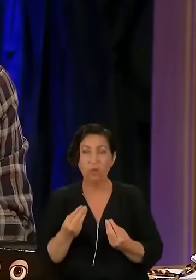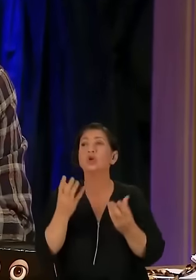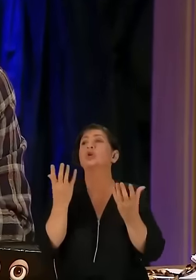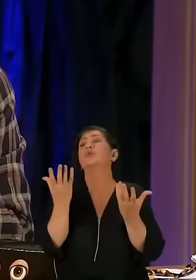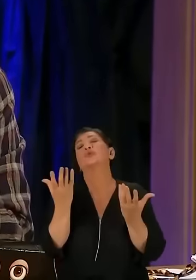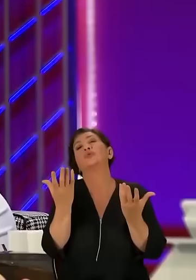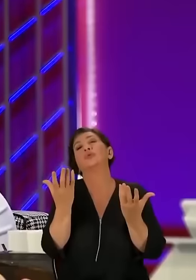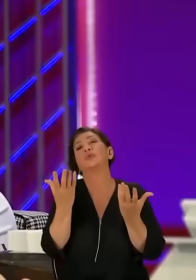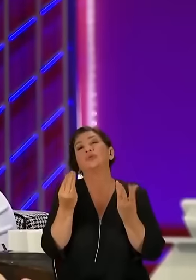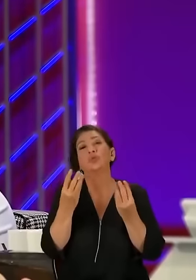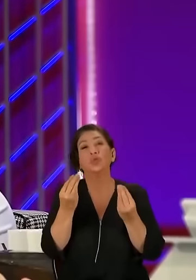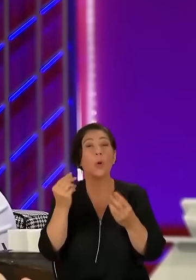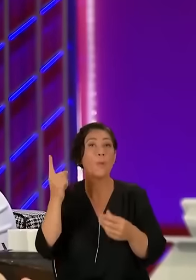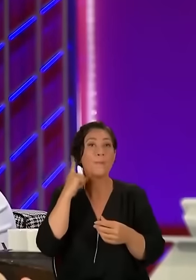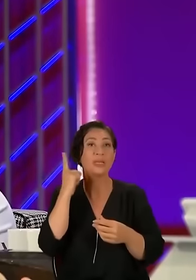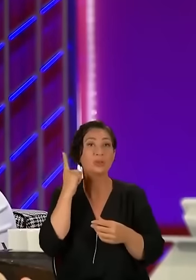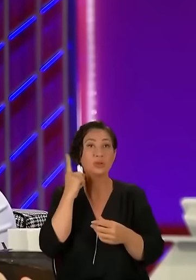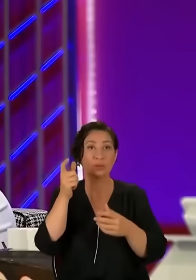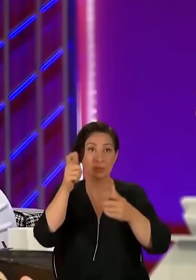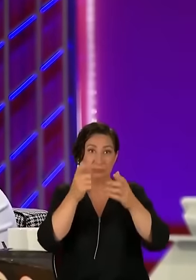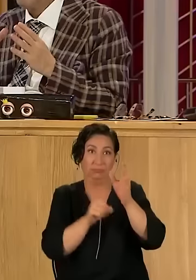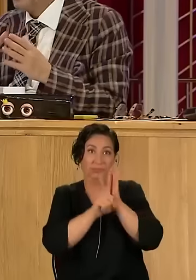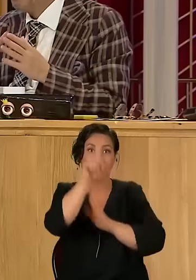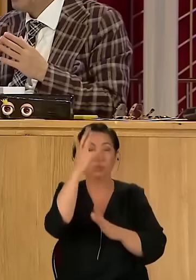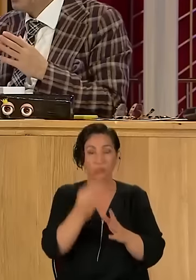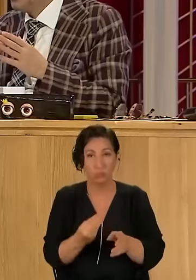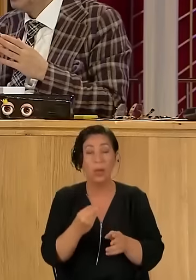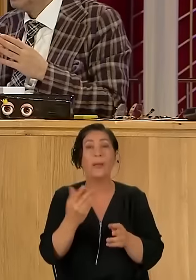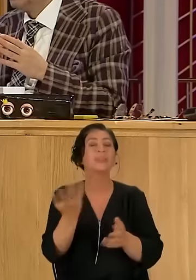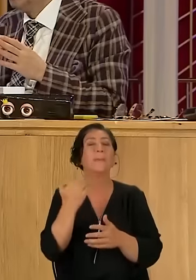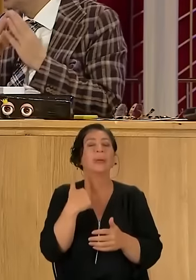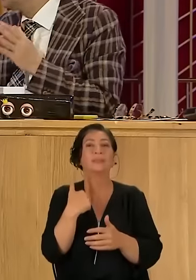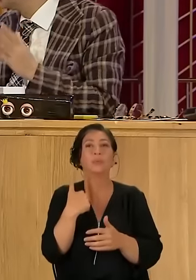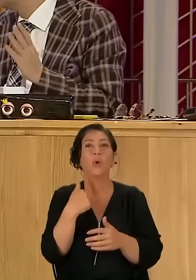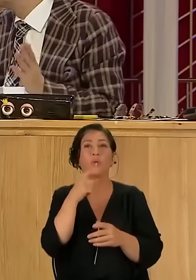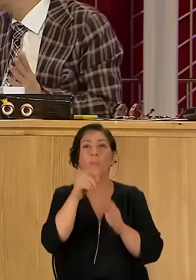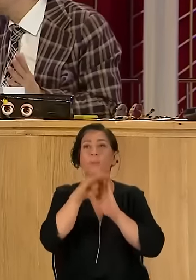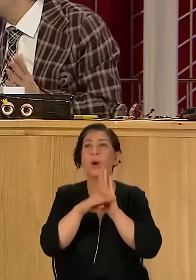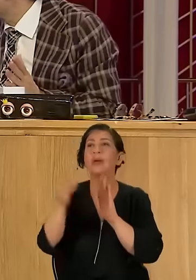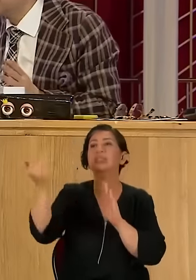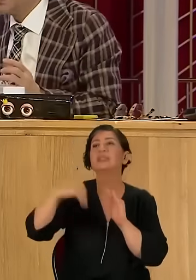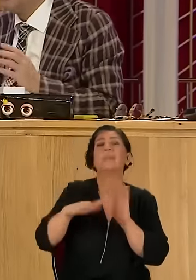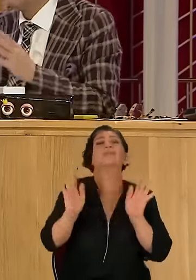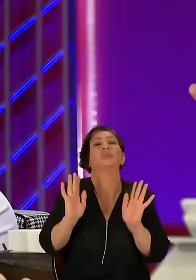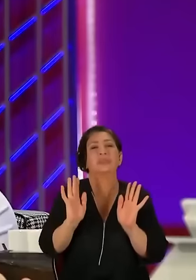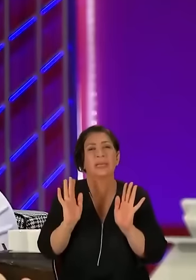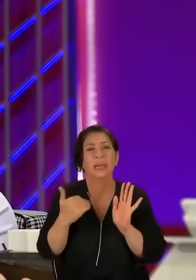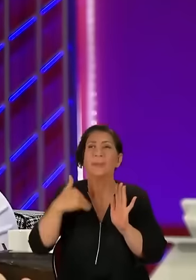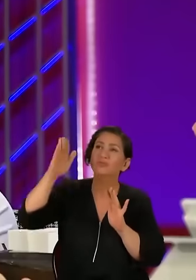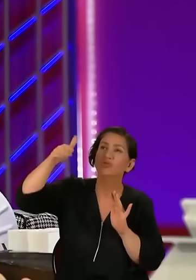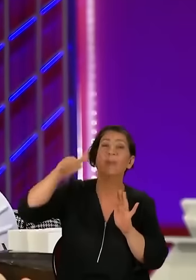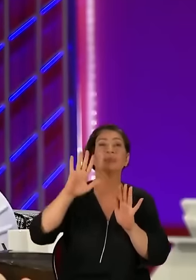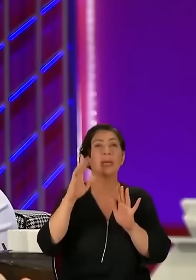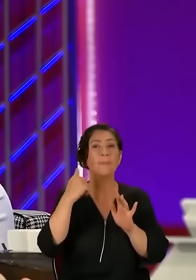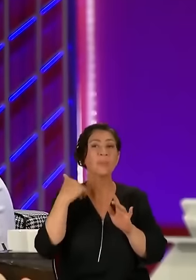Çok meşhur insanlar olmuştur. Mesela ben onları programa çıkarmamışımdır. Yani birisinin